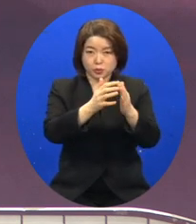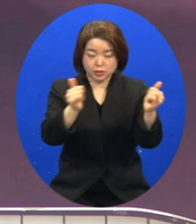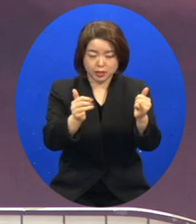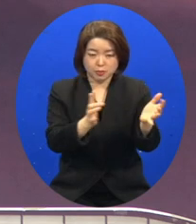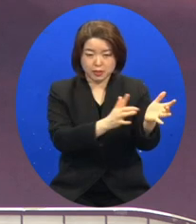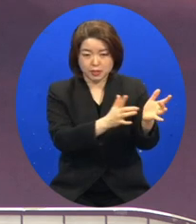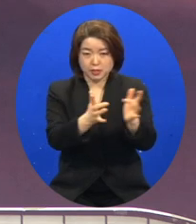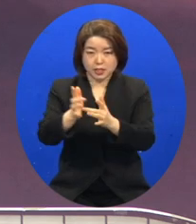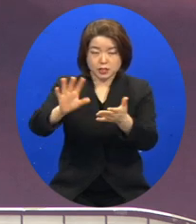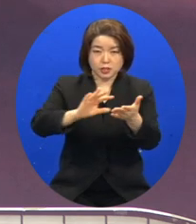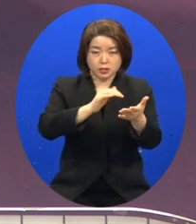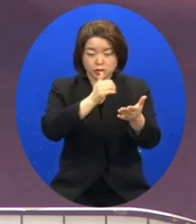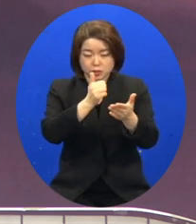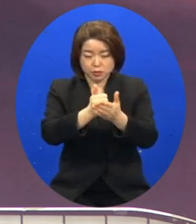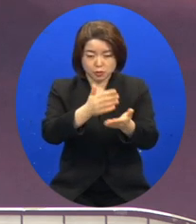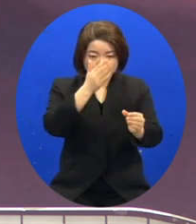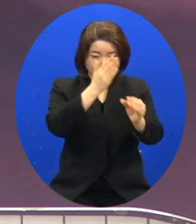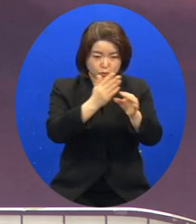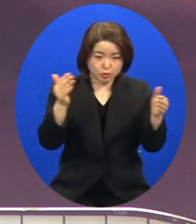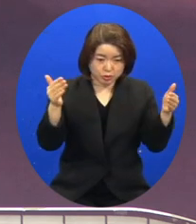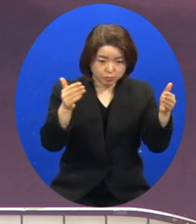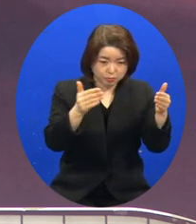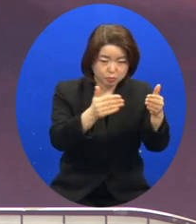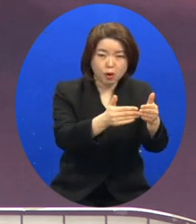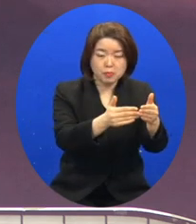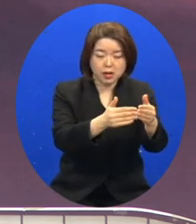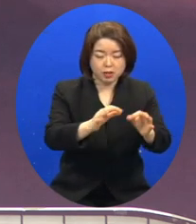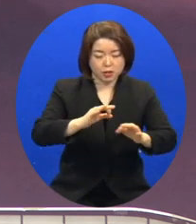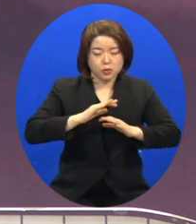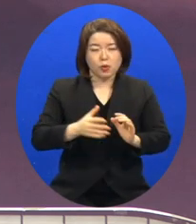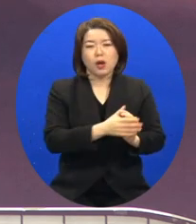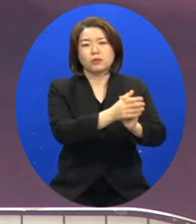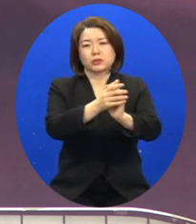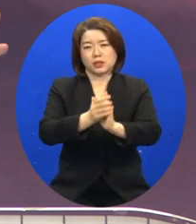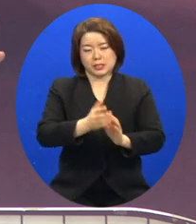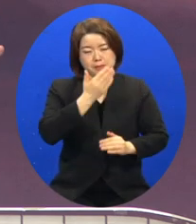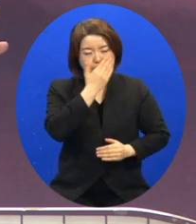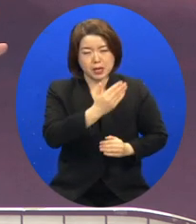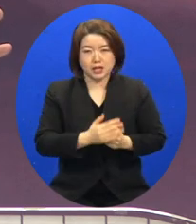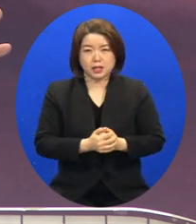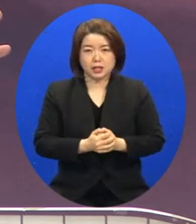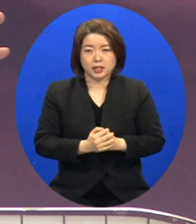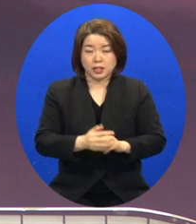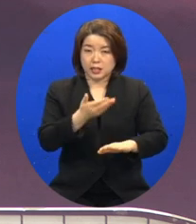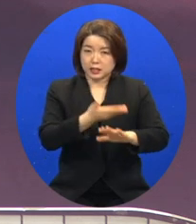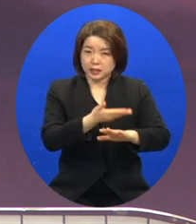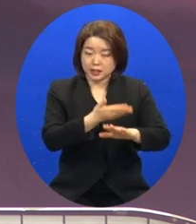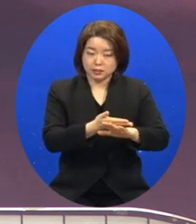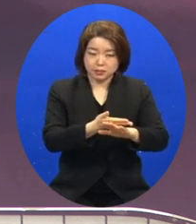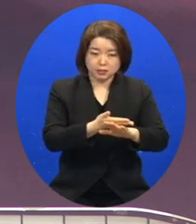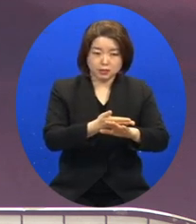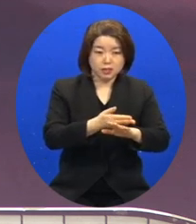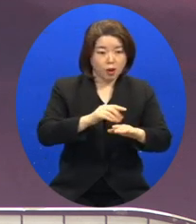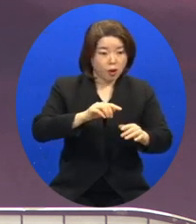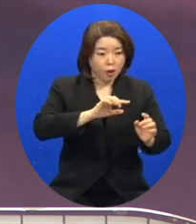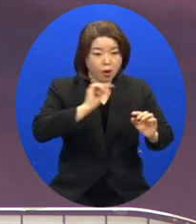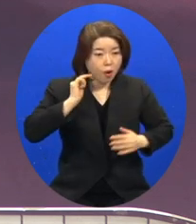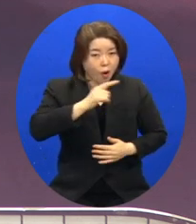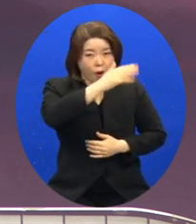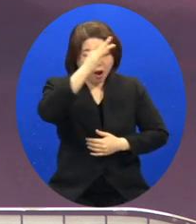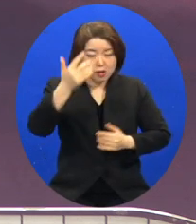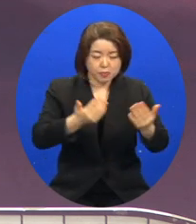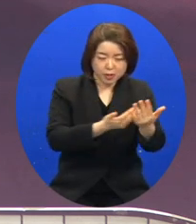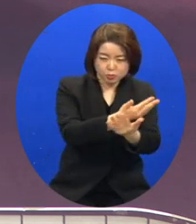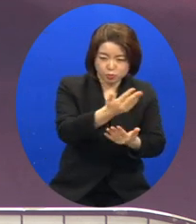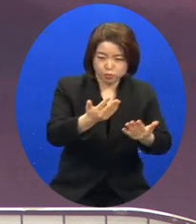그리스도를 중심으로 모이면 놀라운 연 합 이루어집니다 서로 다른 것은 오히려 아름다운 조화를 경험하게 해줄